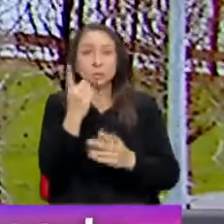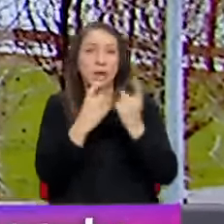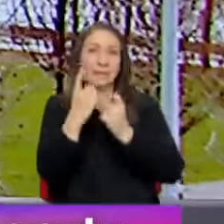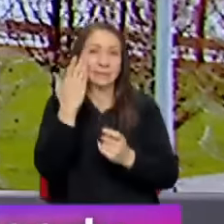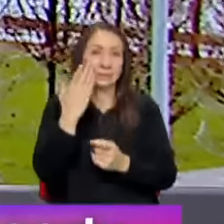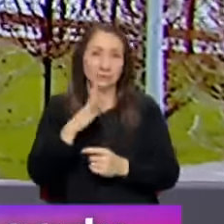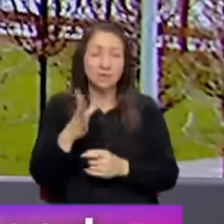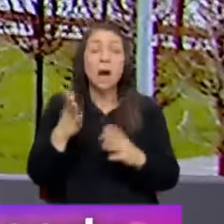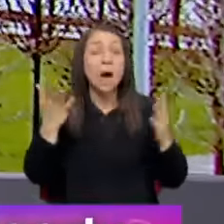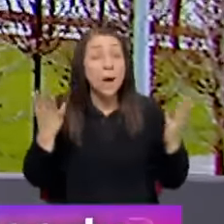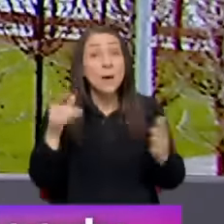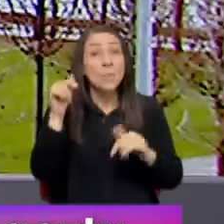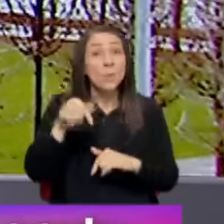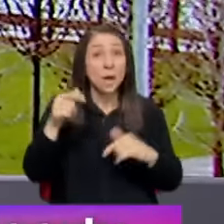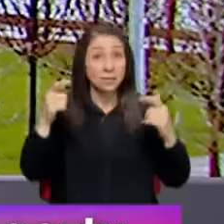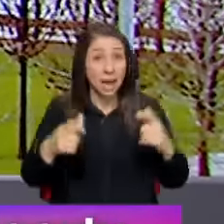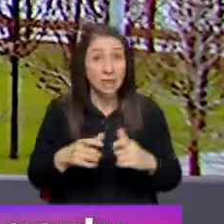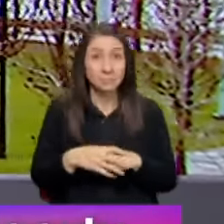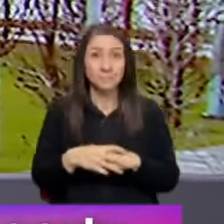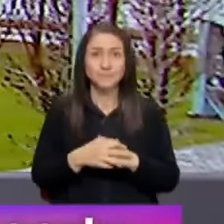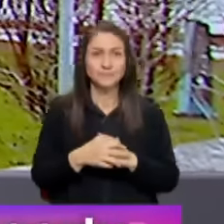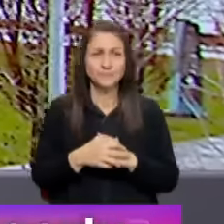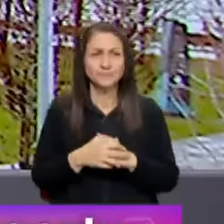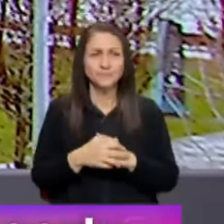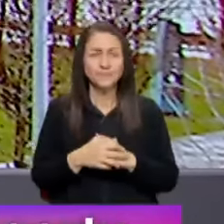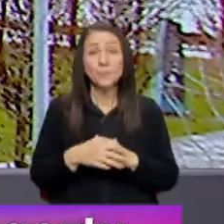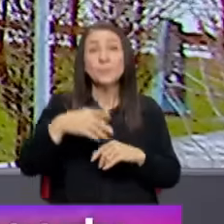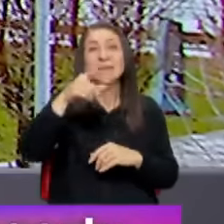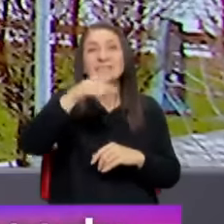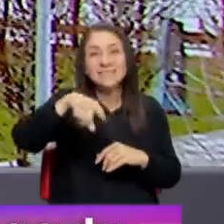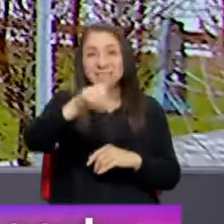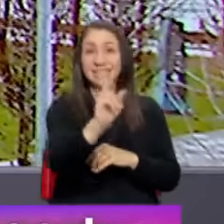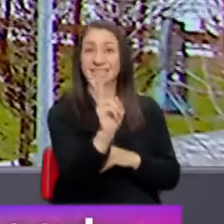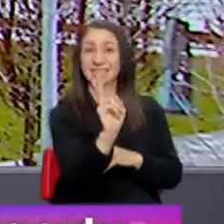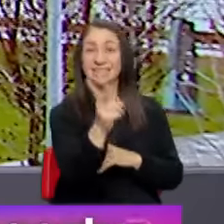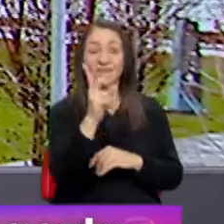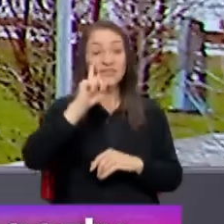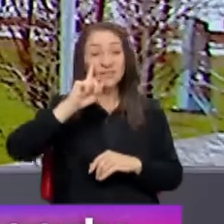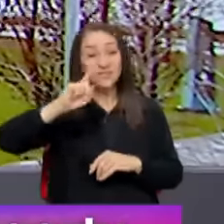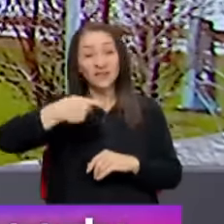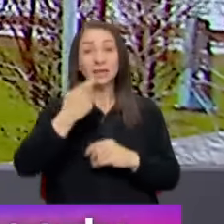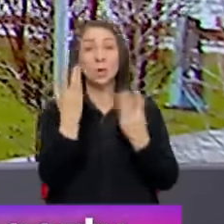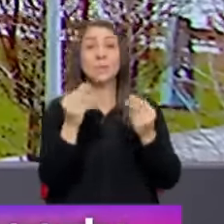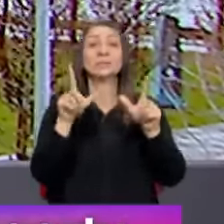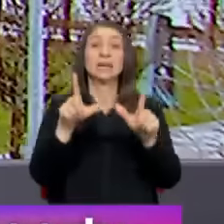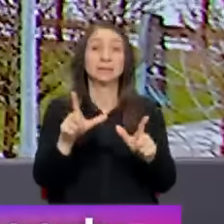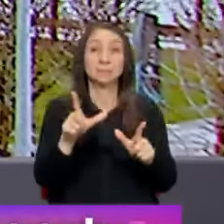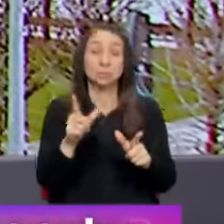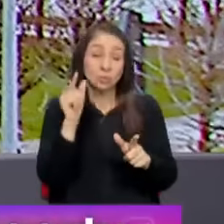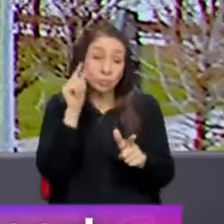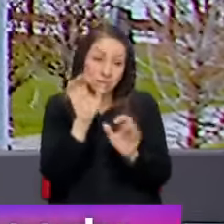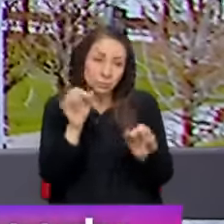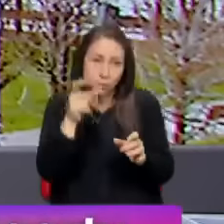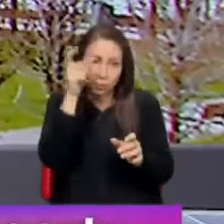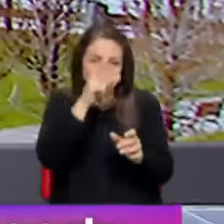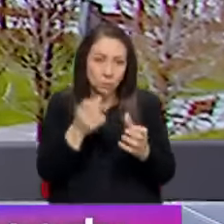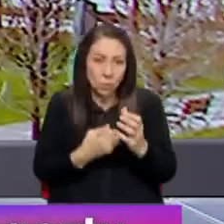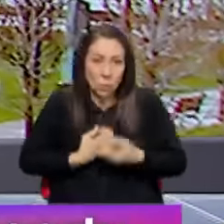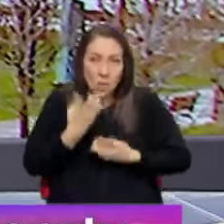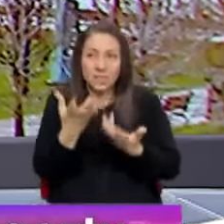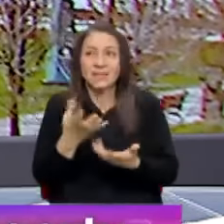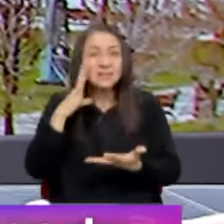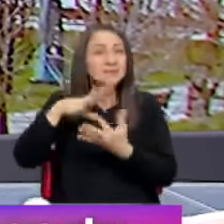var. Ama burada sizin kendinizin farkına varması gerekiyor. Kuşkusuz bu ülkenin üreten